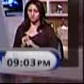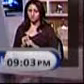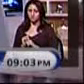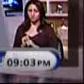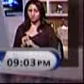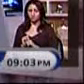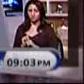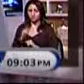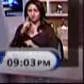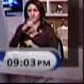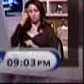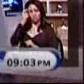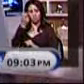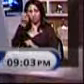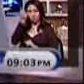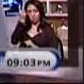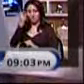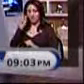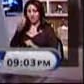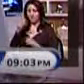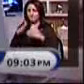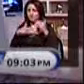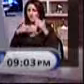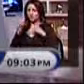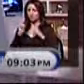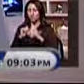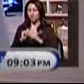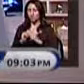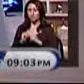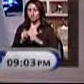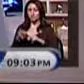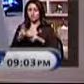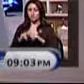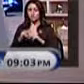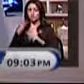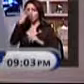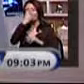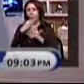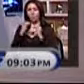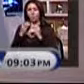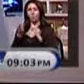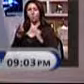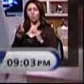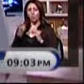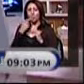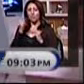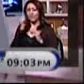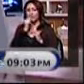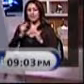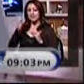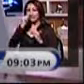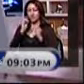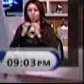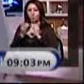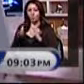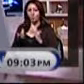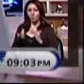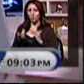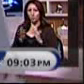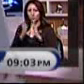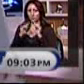دعوه بقى انتم مبدعين كبار ولا انتم معروفين في العالم. بس هي ايه ملامح الدوله الدينيه دكتور علاء؟ الدوله الدينيه اللي احنا شايفينها هي